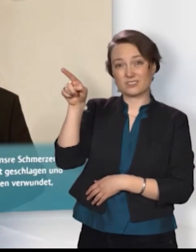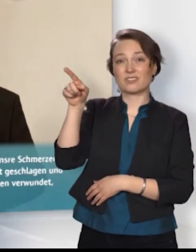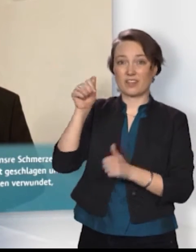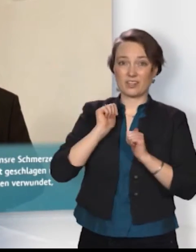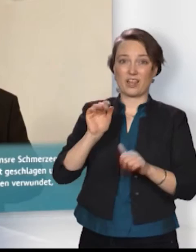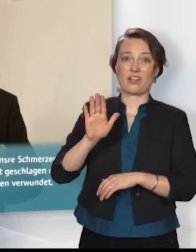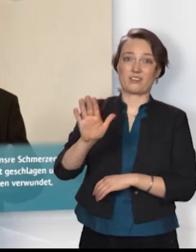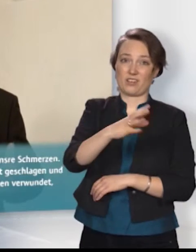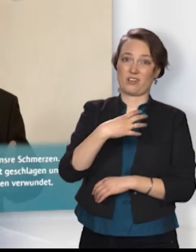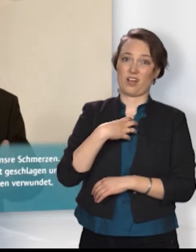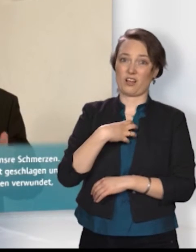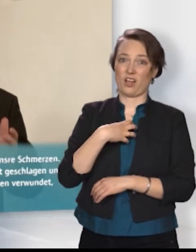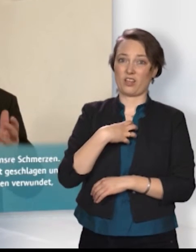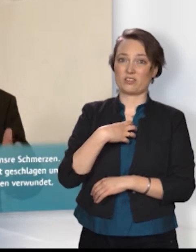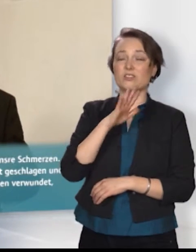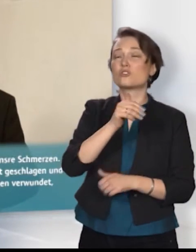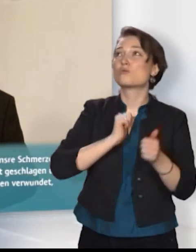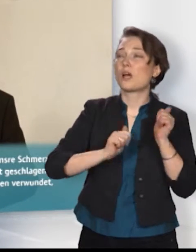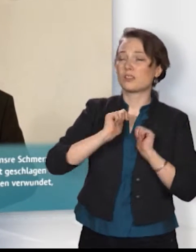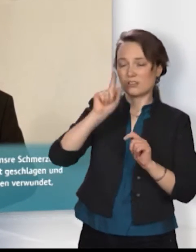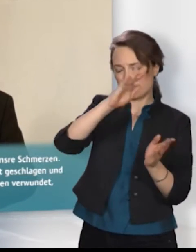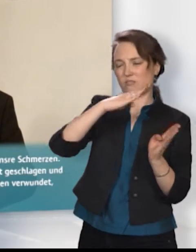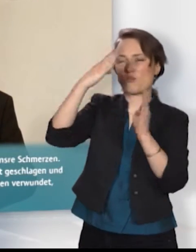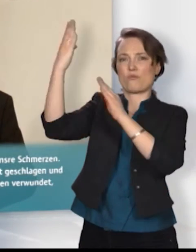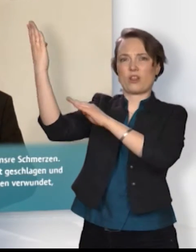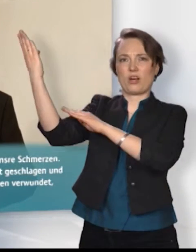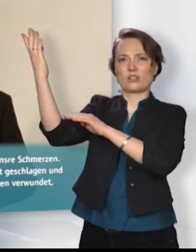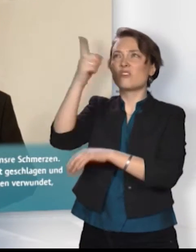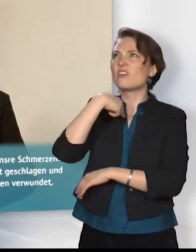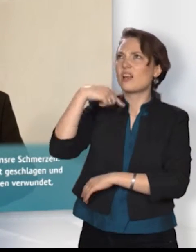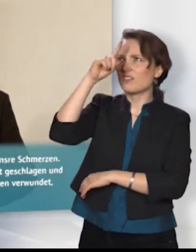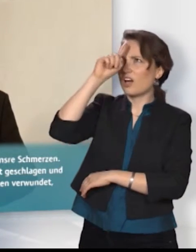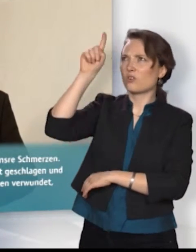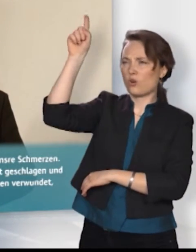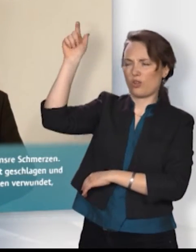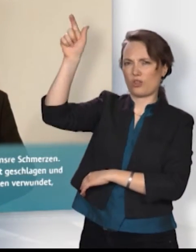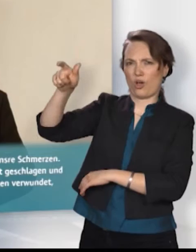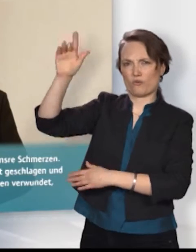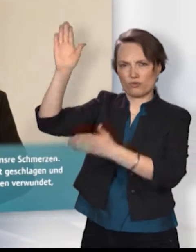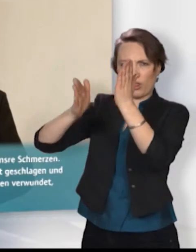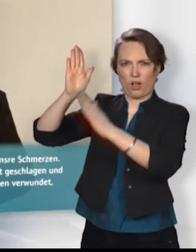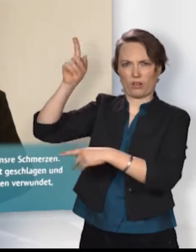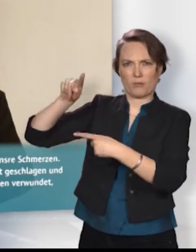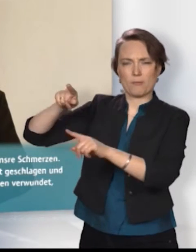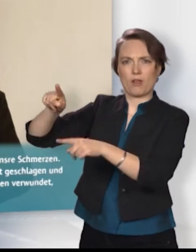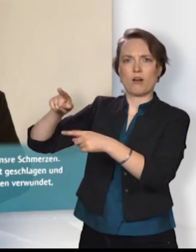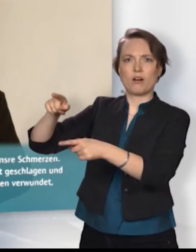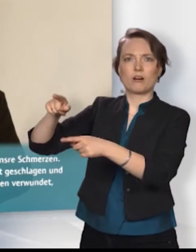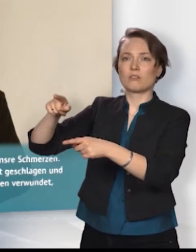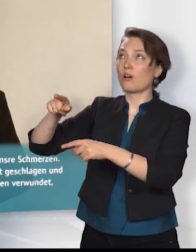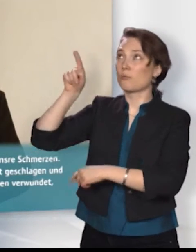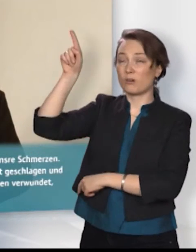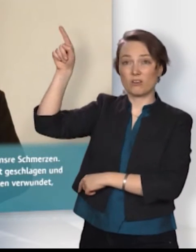Schmerzen. Wir aber hielten ihn für den, der geplagt und von Gott geschlagen und gemartert wäre. Aber er ist dort um